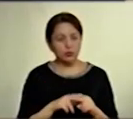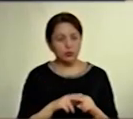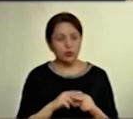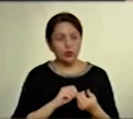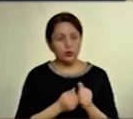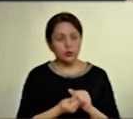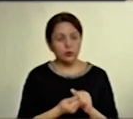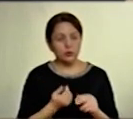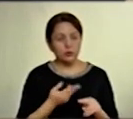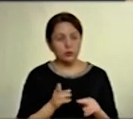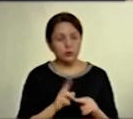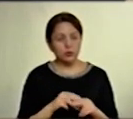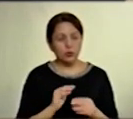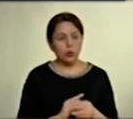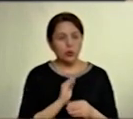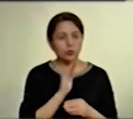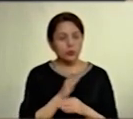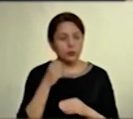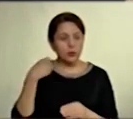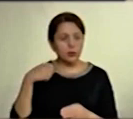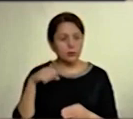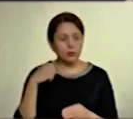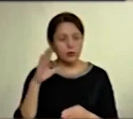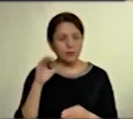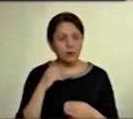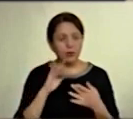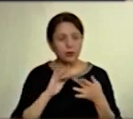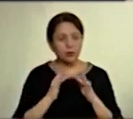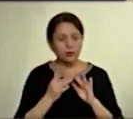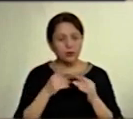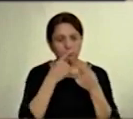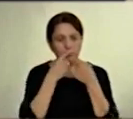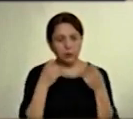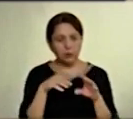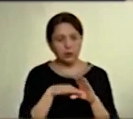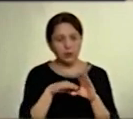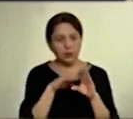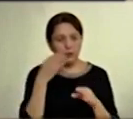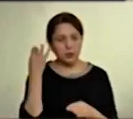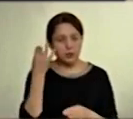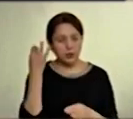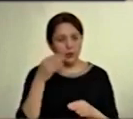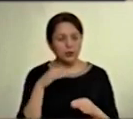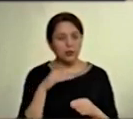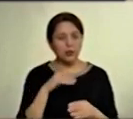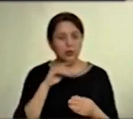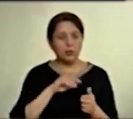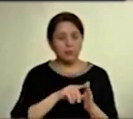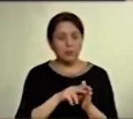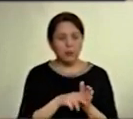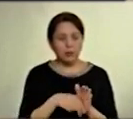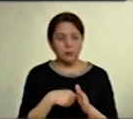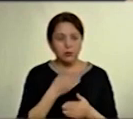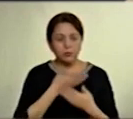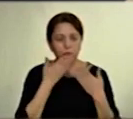olishdan qo'shimcha adabiyotlardan ma'lumotlar to'plab, qiziqarli ma'lumotlarni o'qishsangiz, albatta